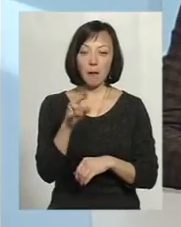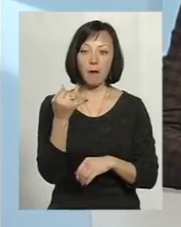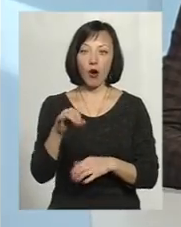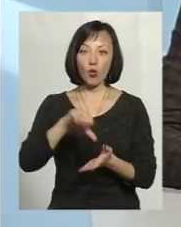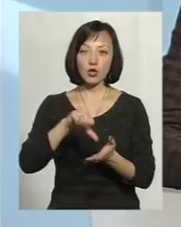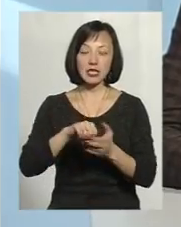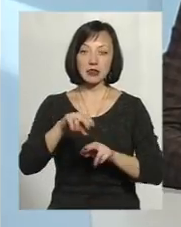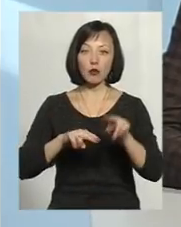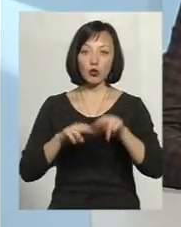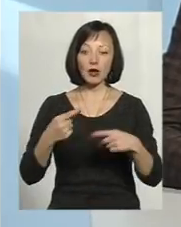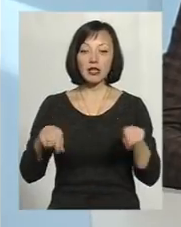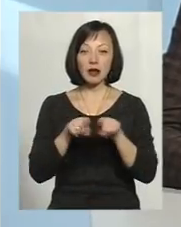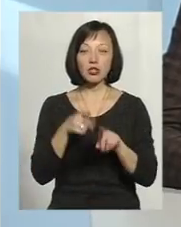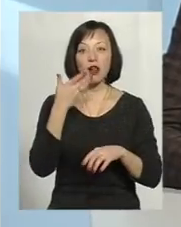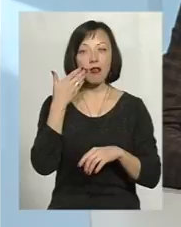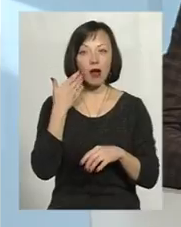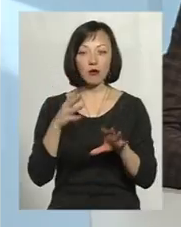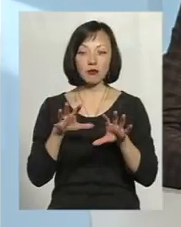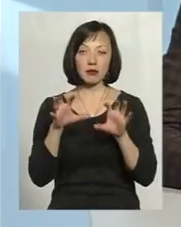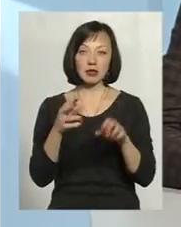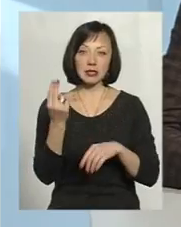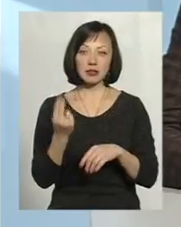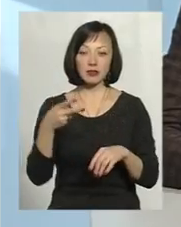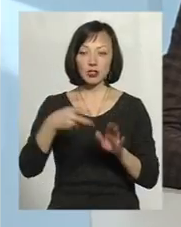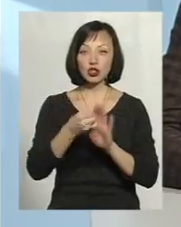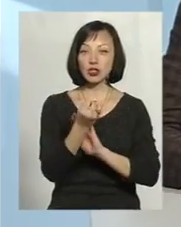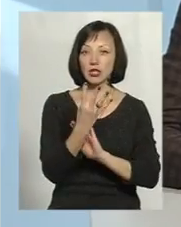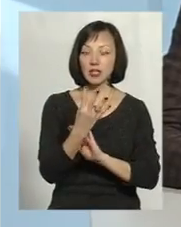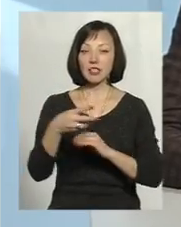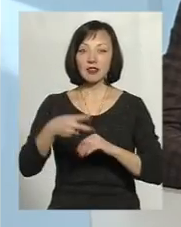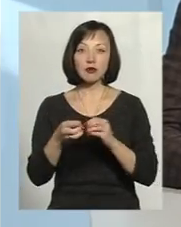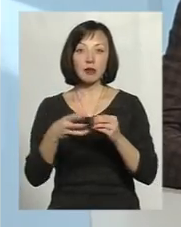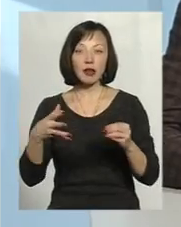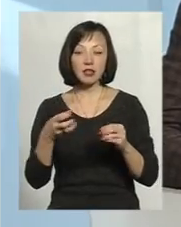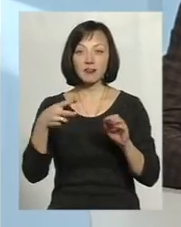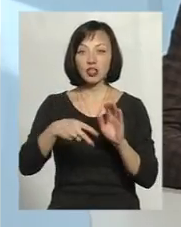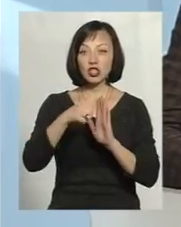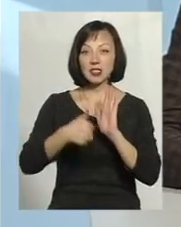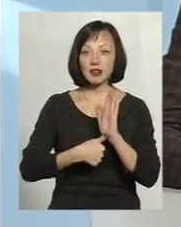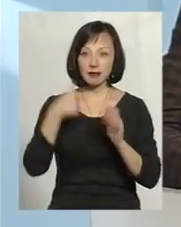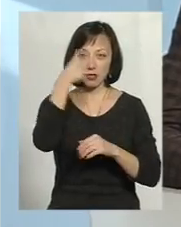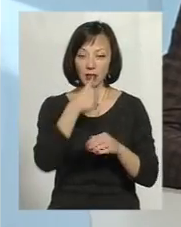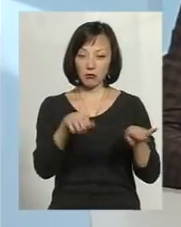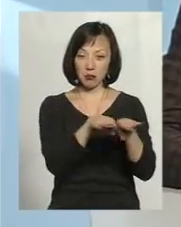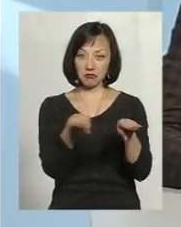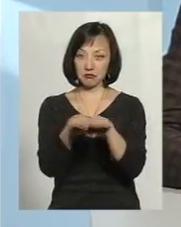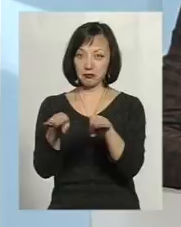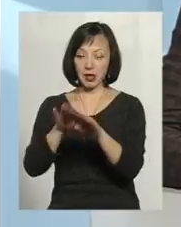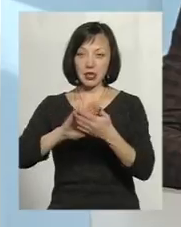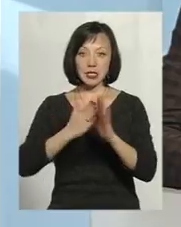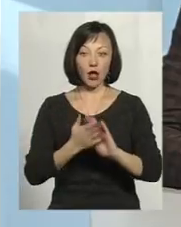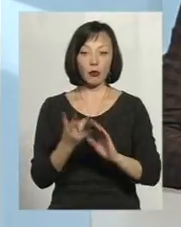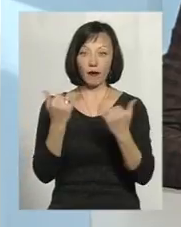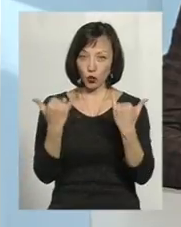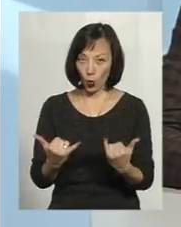від забудовників. Тут теж дуже легко прийняти цифри. 2014 рік, 2015 рік, 2016 рік. Вже станом на